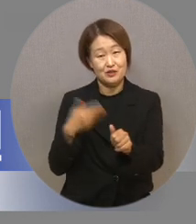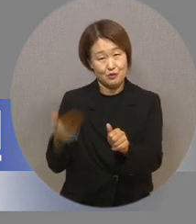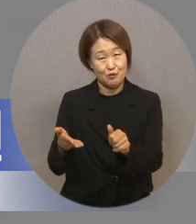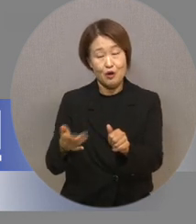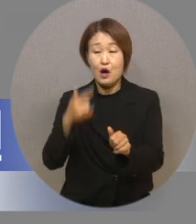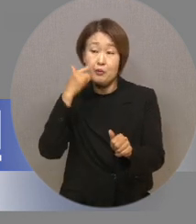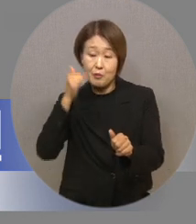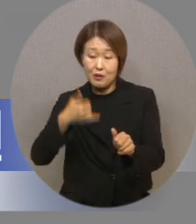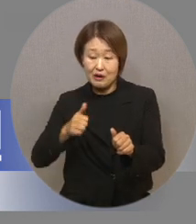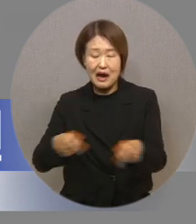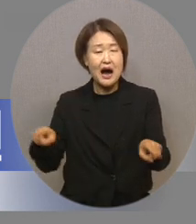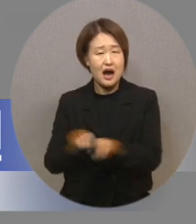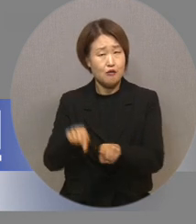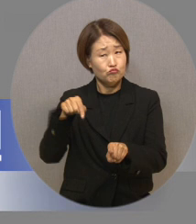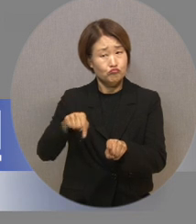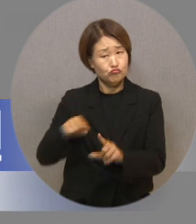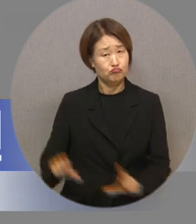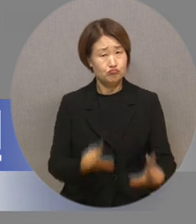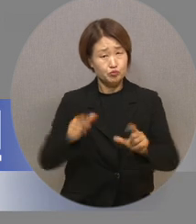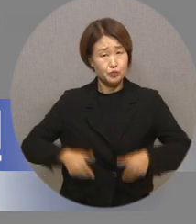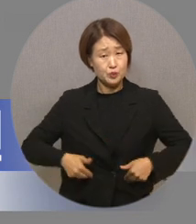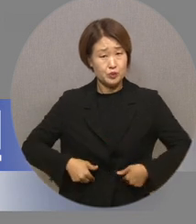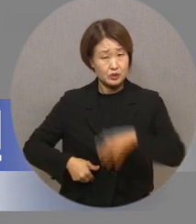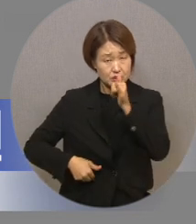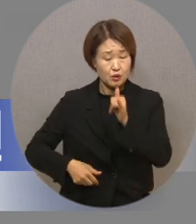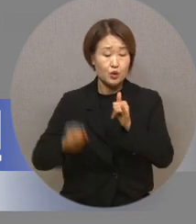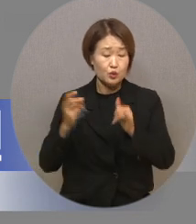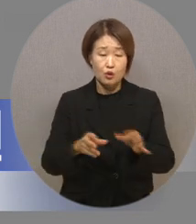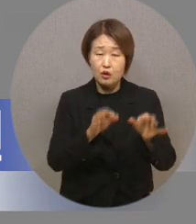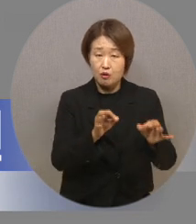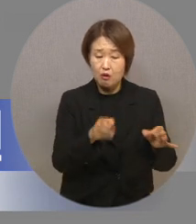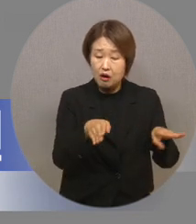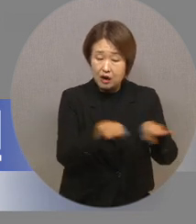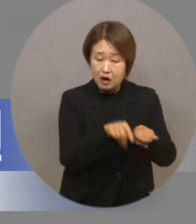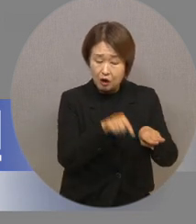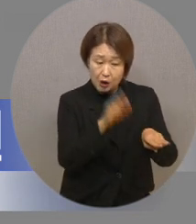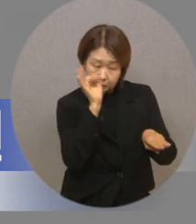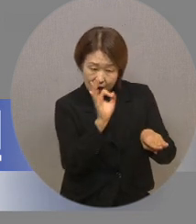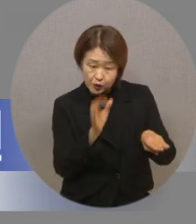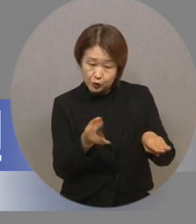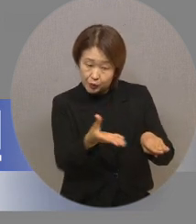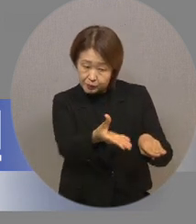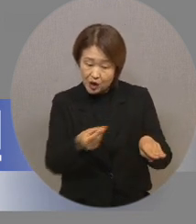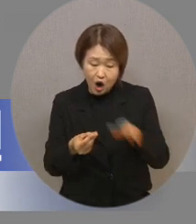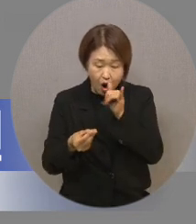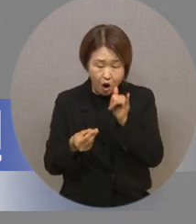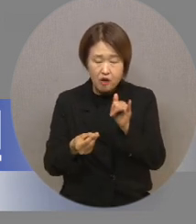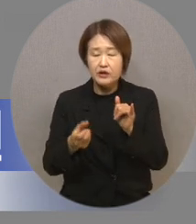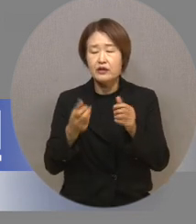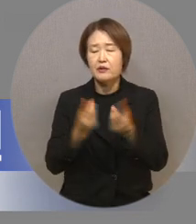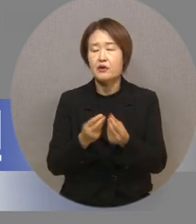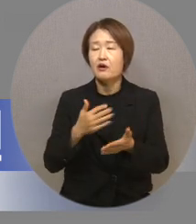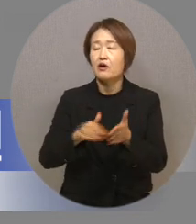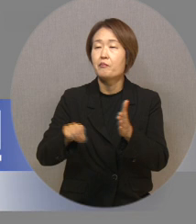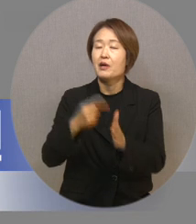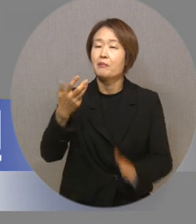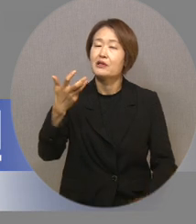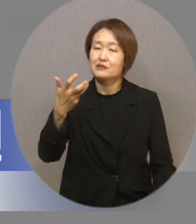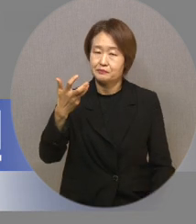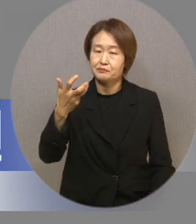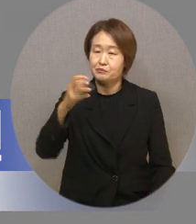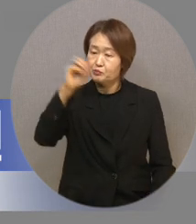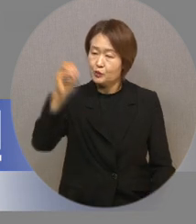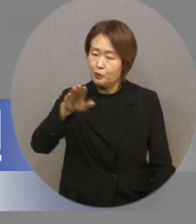두고 실거주해야 하고 금융권에서 지역 내 전세자금을 대출받은 기준중위소득 180%